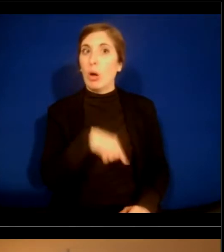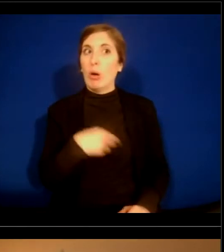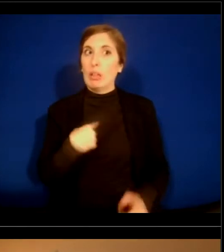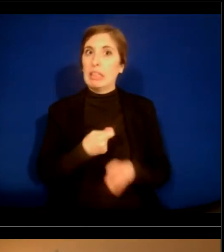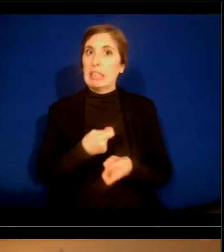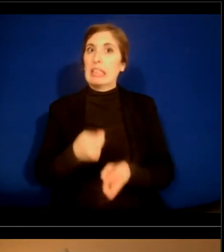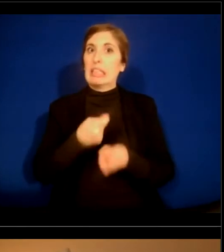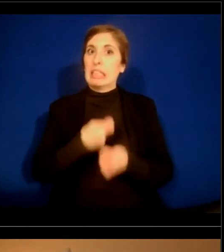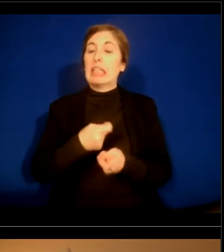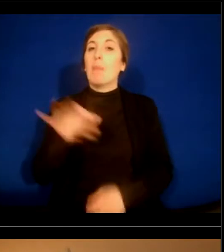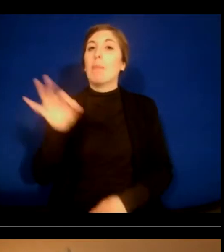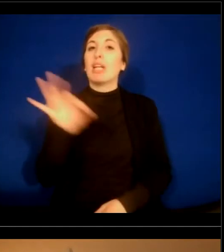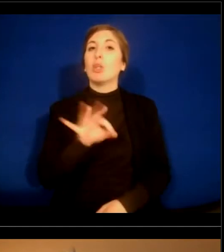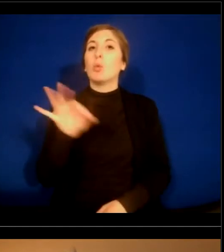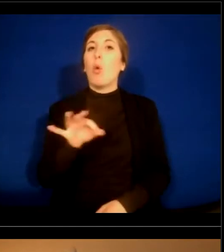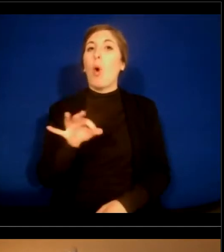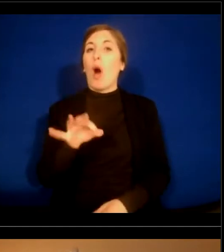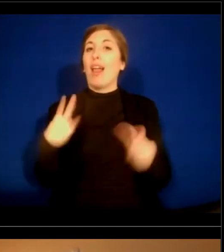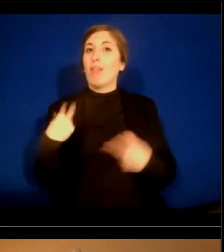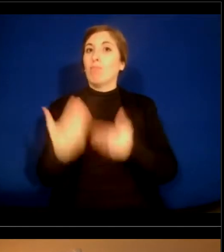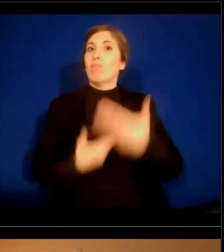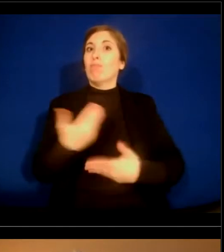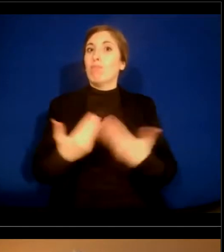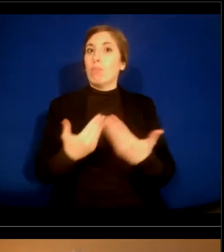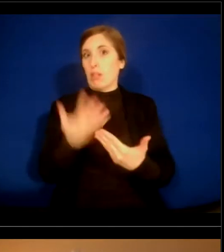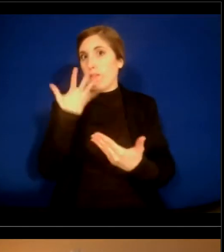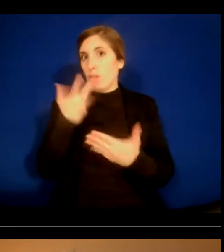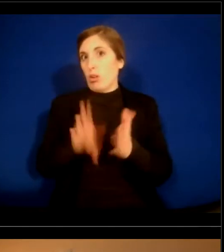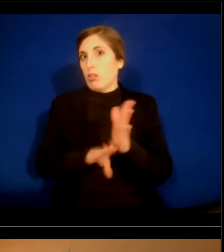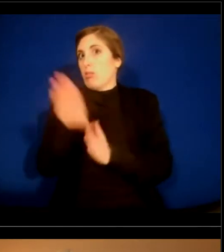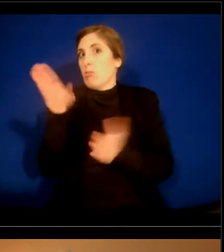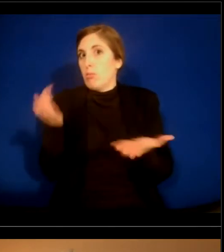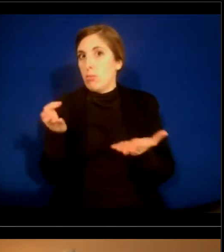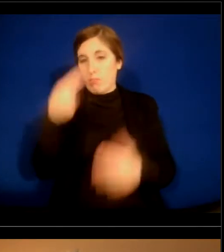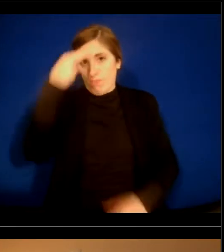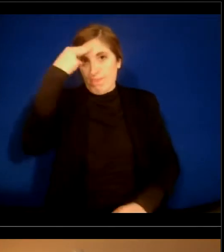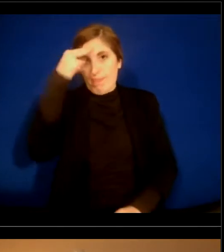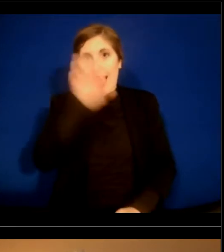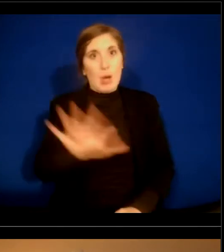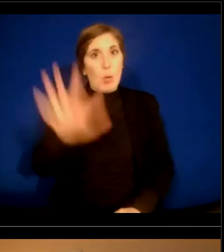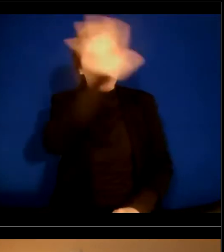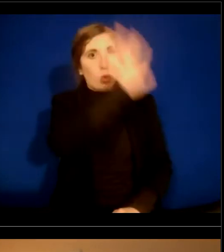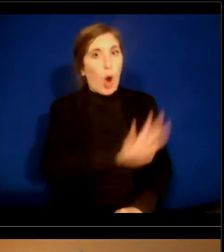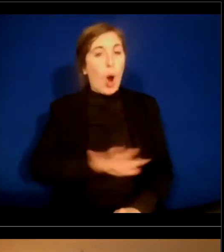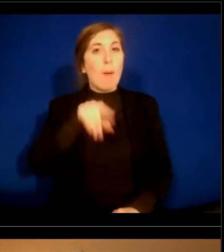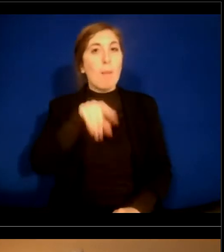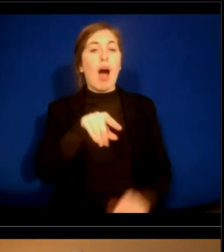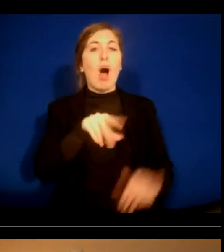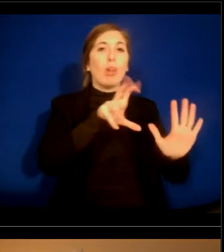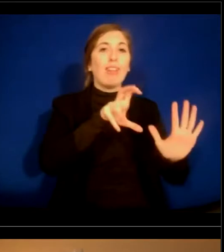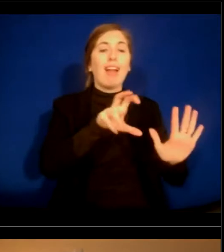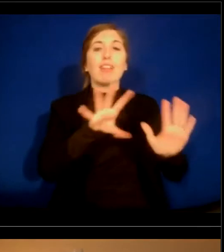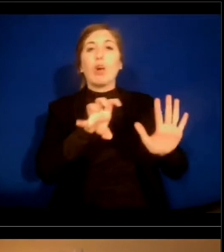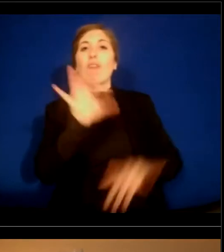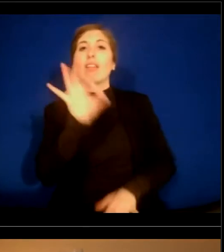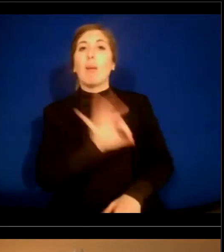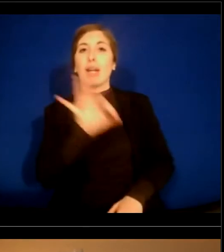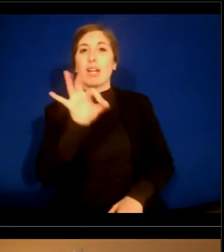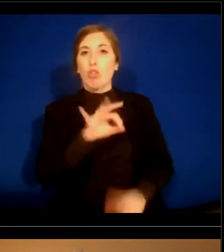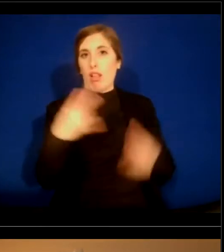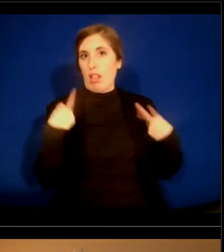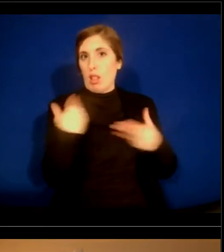sopravvivenza. Ricordo che in Europa, insomma nel mondo occidentale, parliamo dell'80-90%.